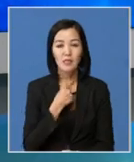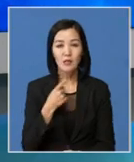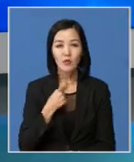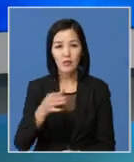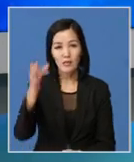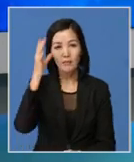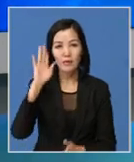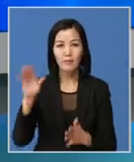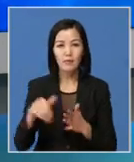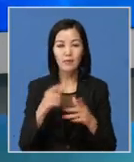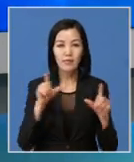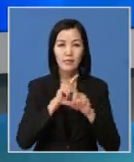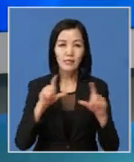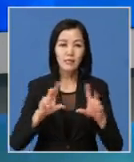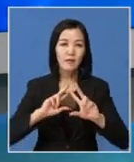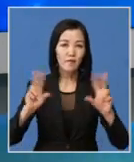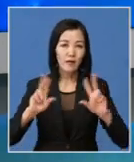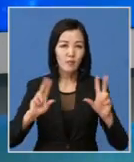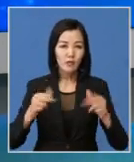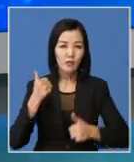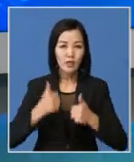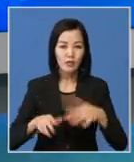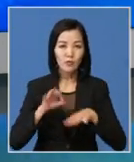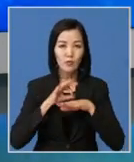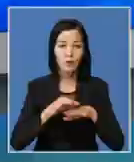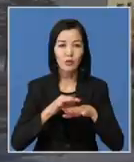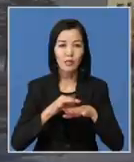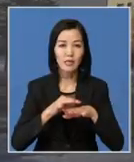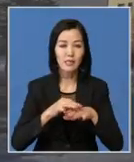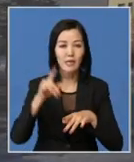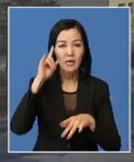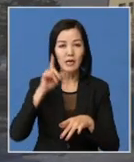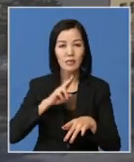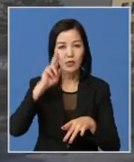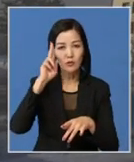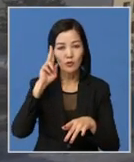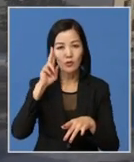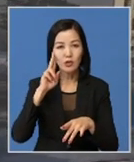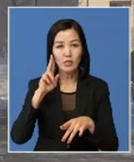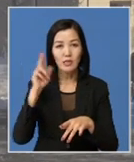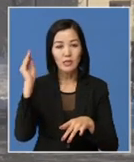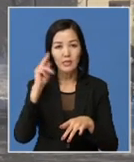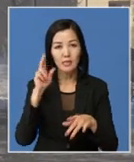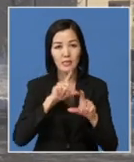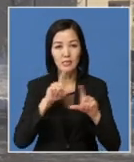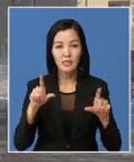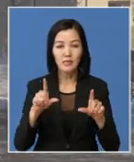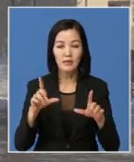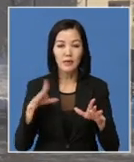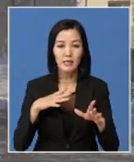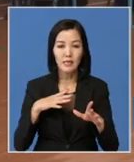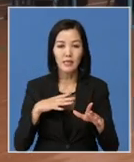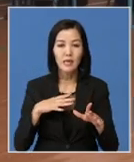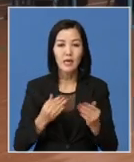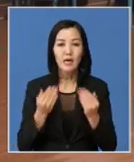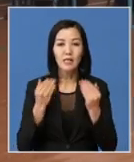Талдықорған білім инновация лицейінде волейболдан жарыс өтті. Бұл орталық бастапқыда Қазақ-түрік лицей деп аталған. Кейіннен аты өзгерсе де, заты өзгермеген